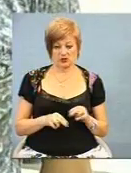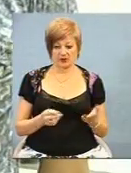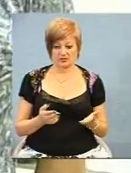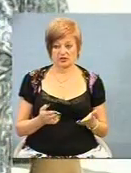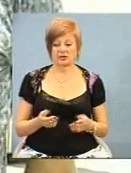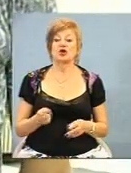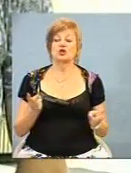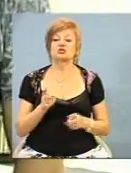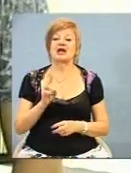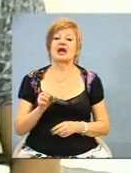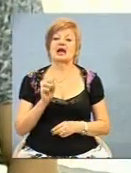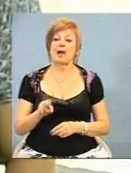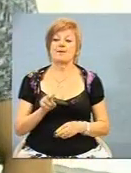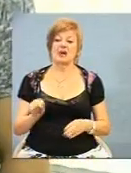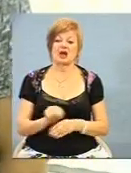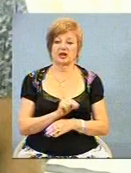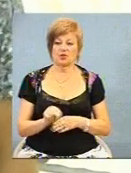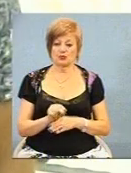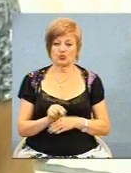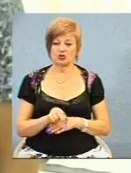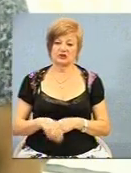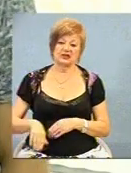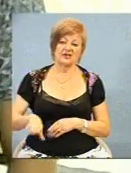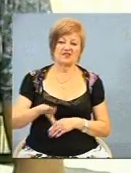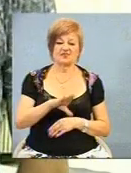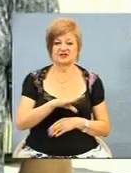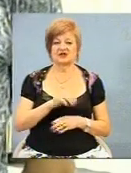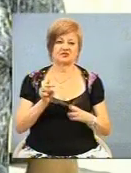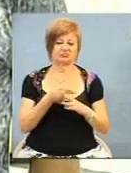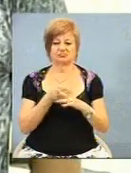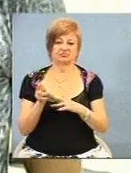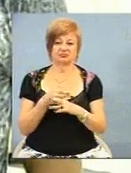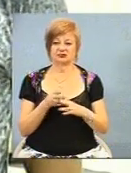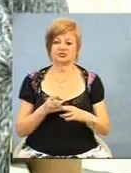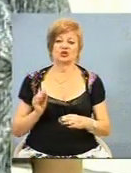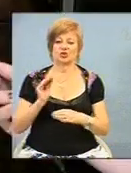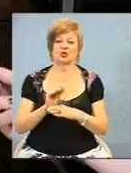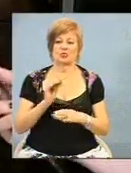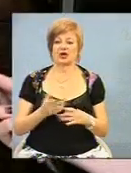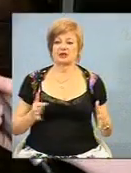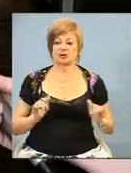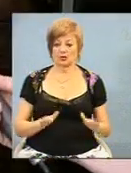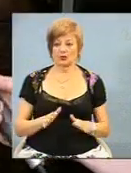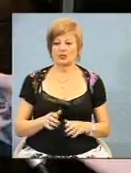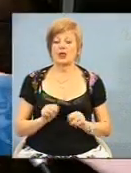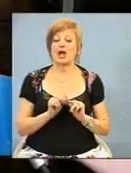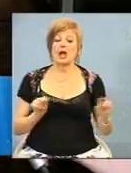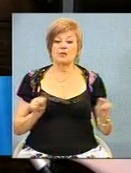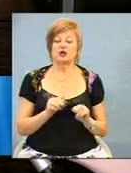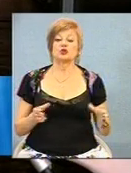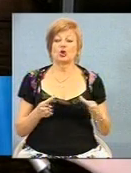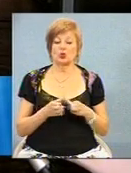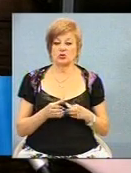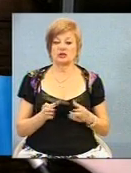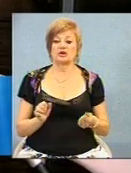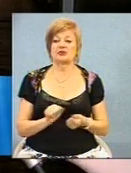требует капитального ремонта со всеми усилениями всех конструкций и доведения дополнительных конструктивных мероприятий. Педагогический коллектив, материальная